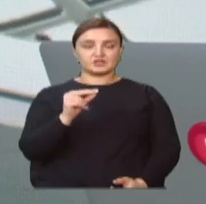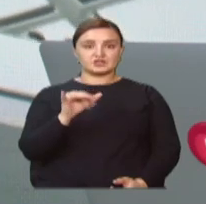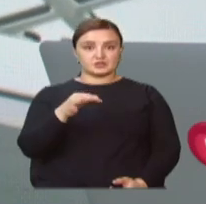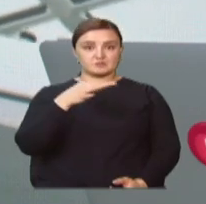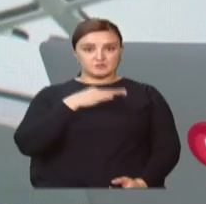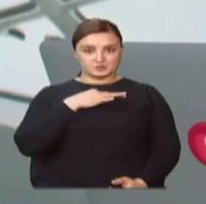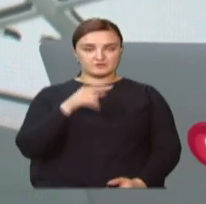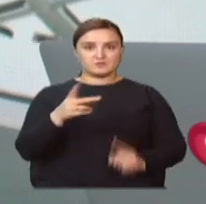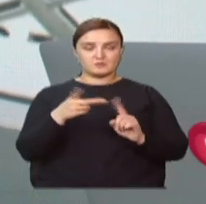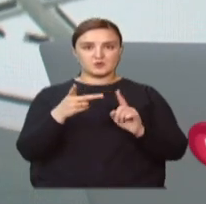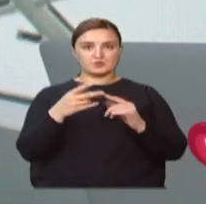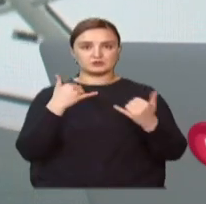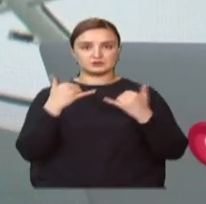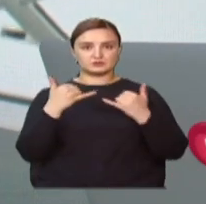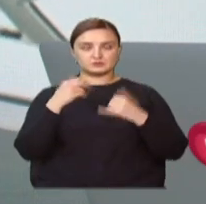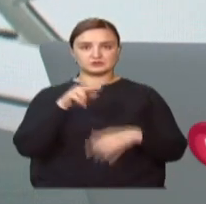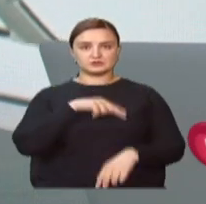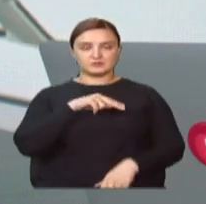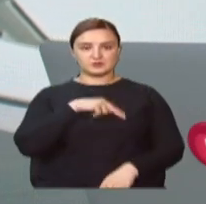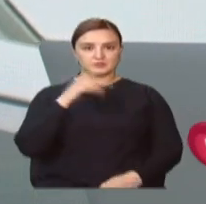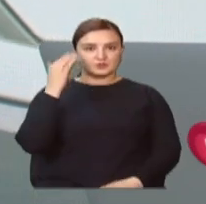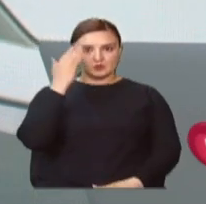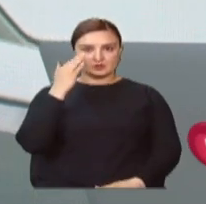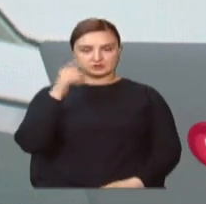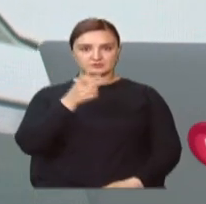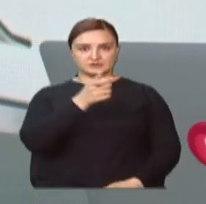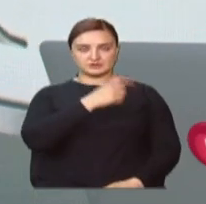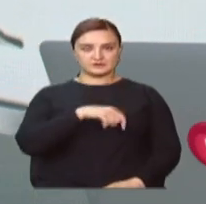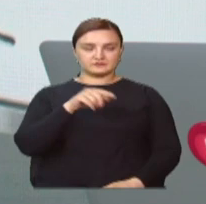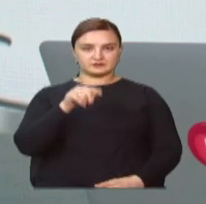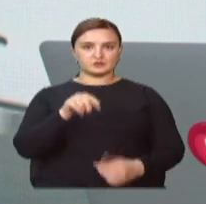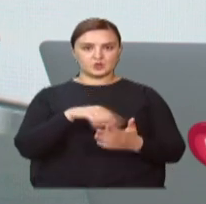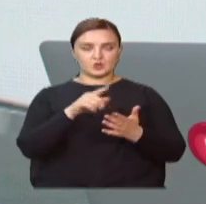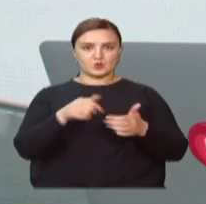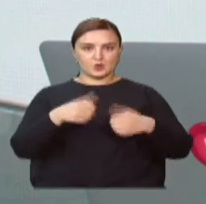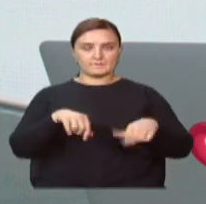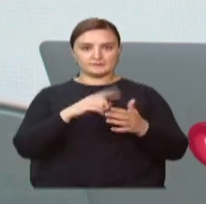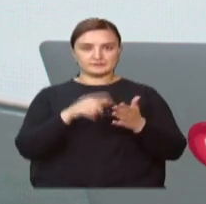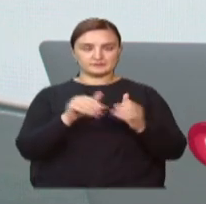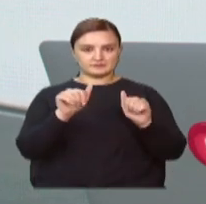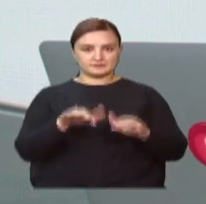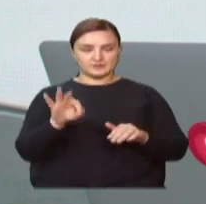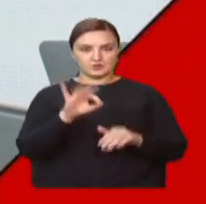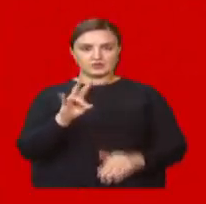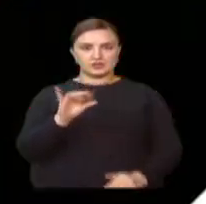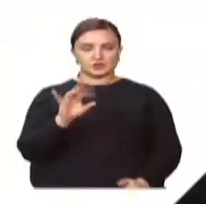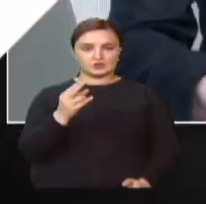ჩვენ გვერდება ჩვენი მეორე სტუმარი საპარლამენტო უმრავლესობის წევრი პარლამენტის აგრარულ საკითხთა კომიტეტის თავმჯდომარე დეპუტატი ნინო